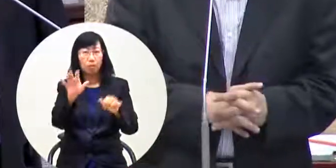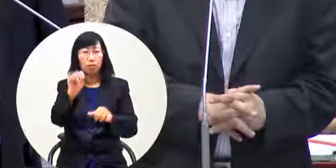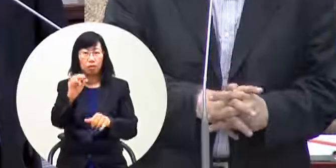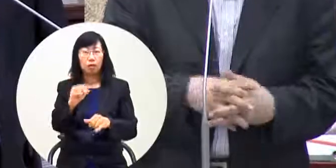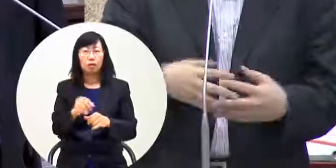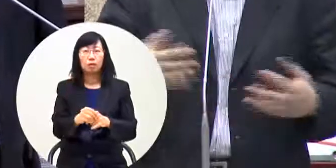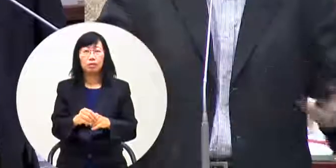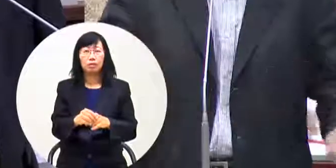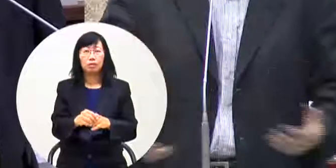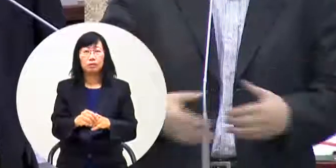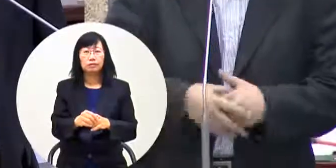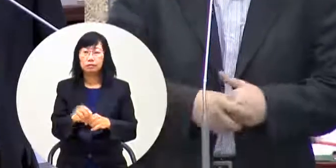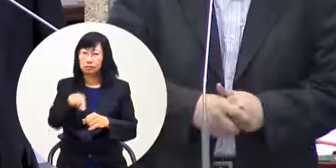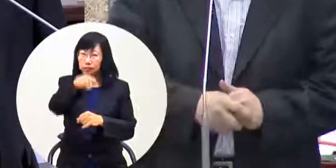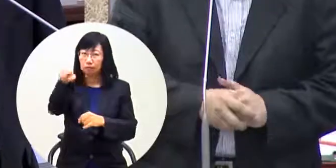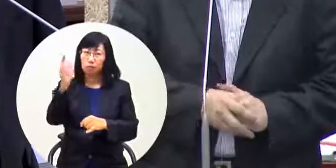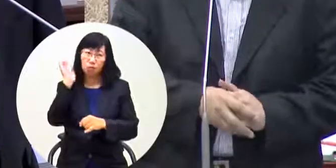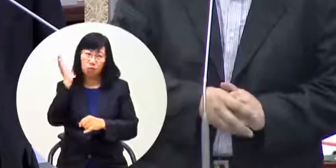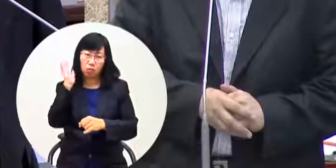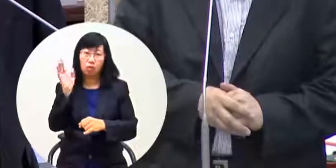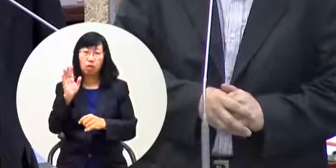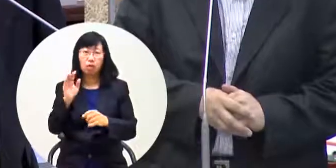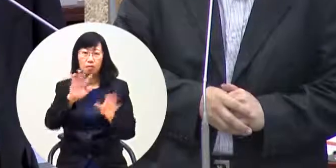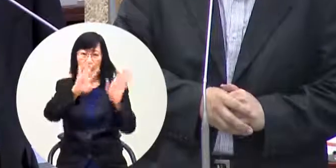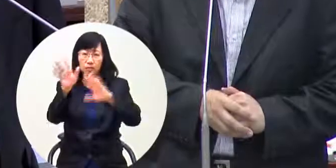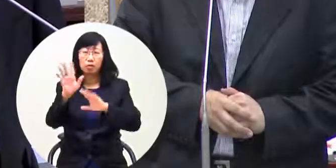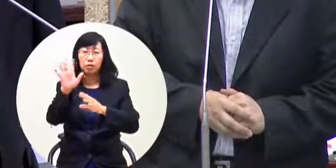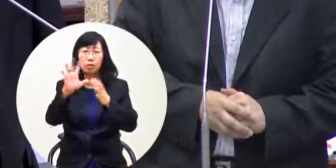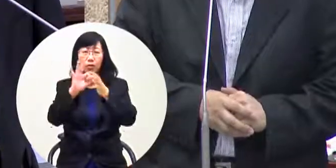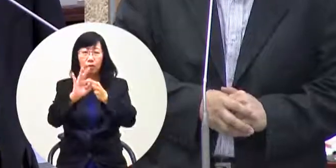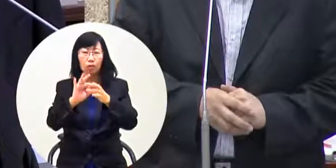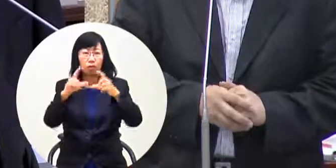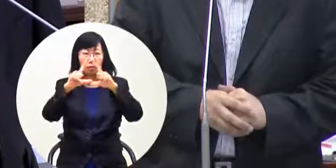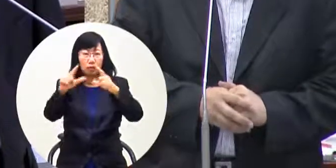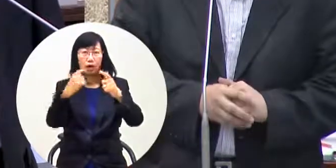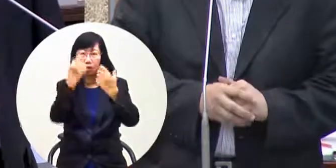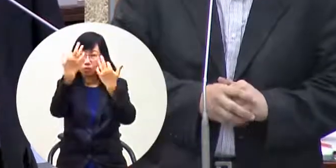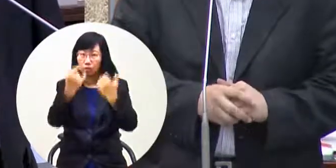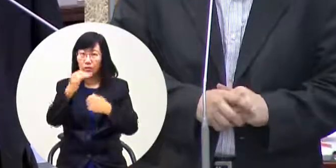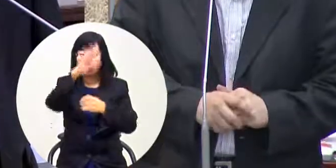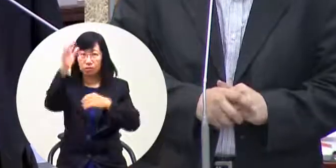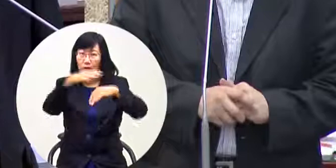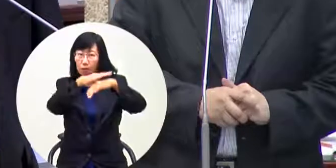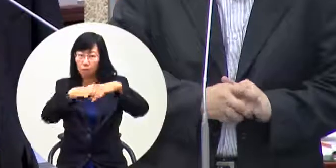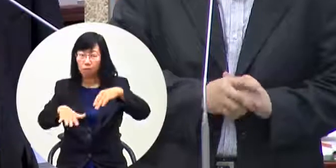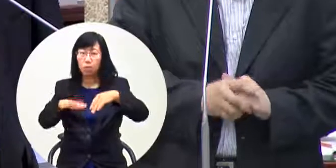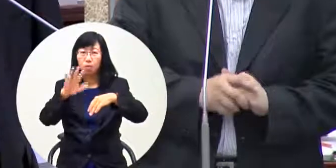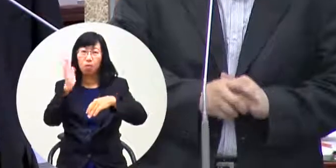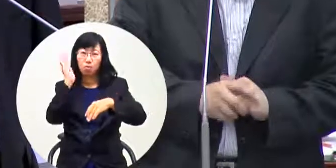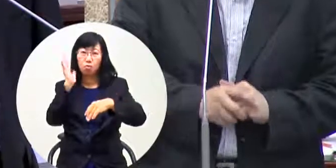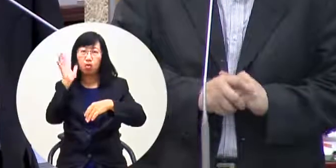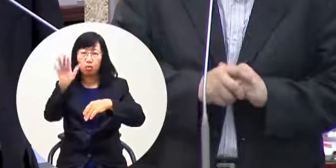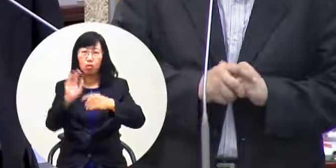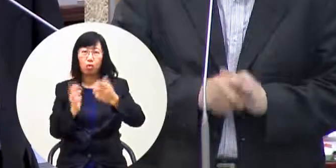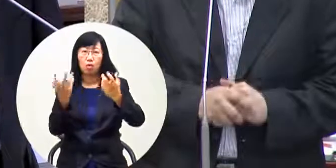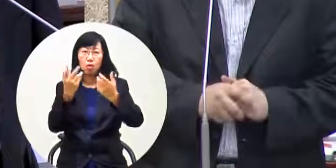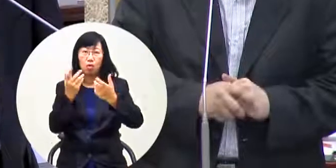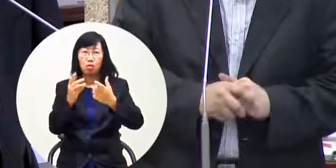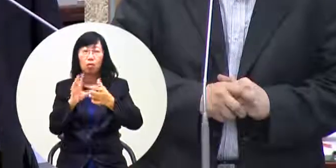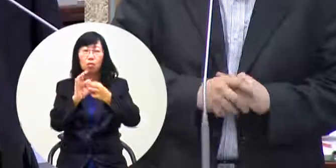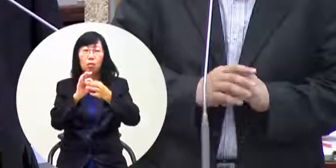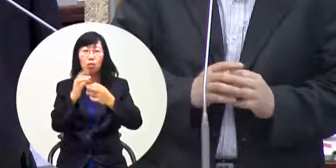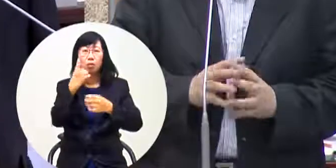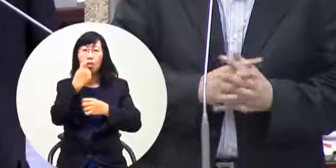是这样，他们有大雪山山脉的水源，它其实状况真的比较好，翡翠水库大家都知道，翡翠水库的水质非常非常的